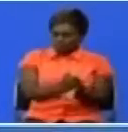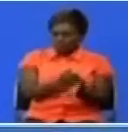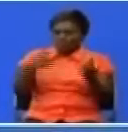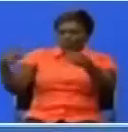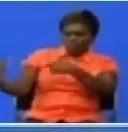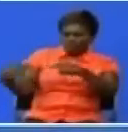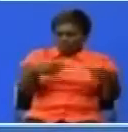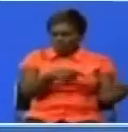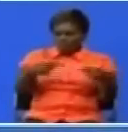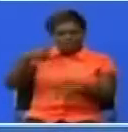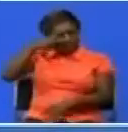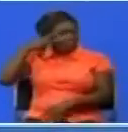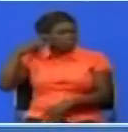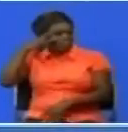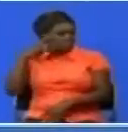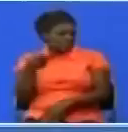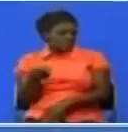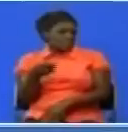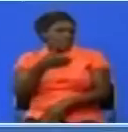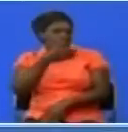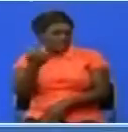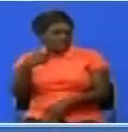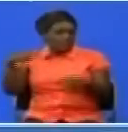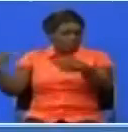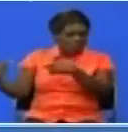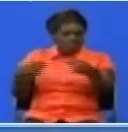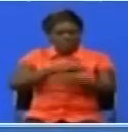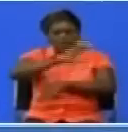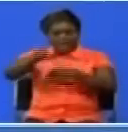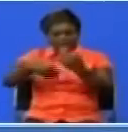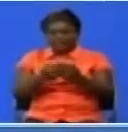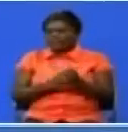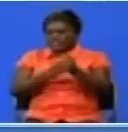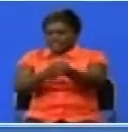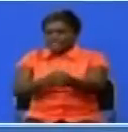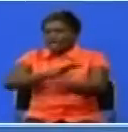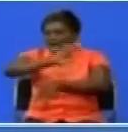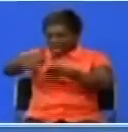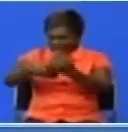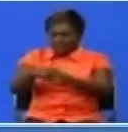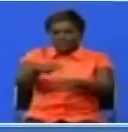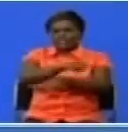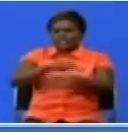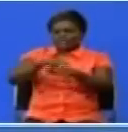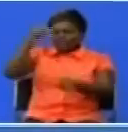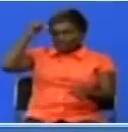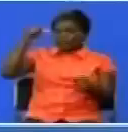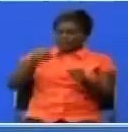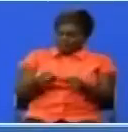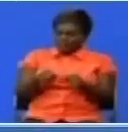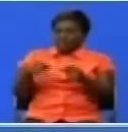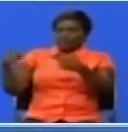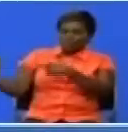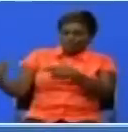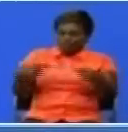dhidi ya ugaidi ni vita ambavyo vinafaa kupiganwa na kila kiongozi ama na kila taifa, tukikumbuka kwamba hivi ni vita